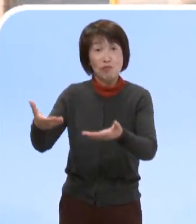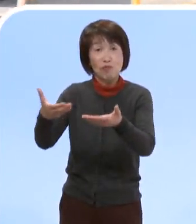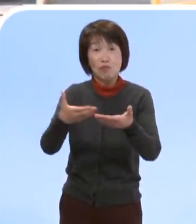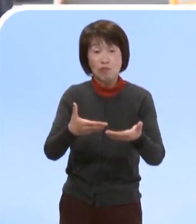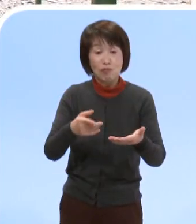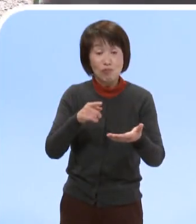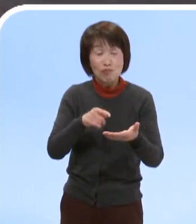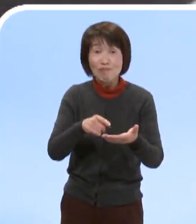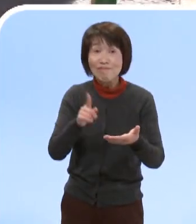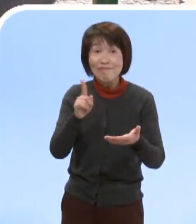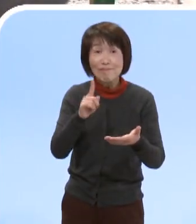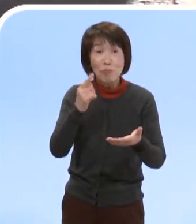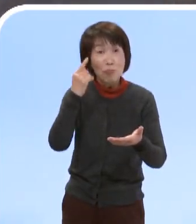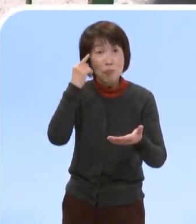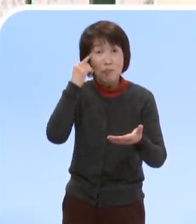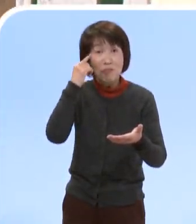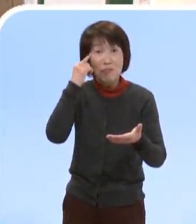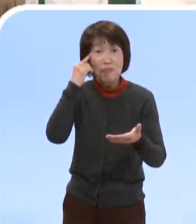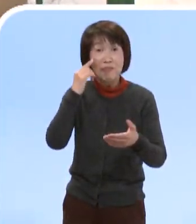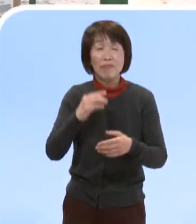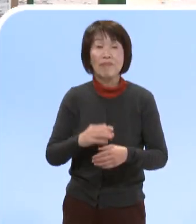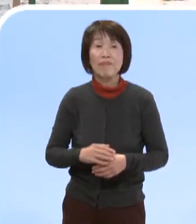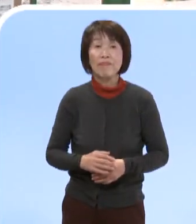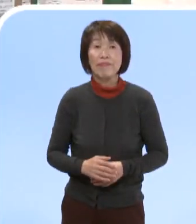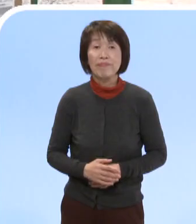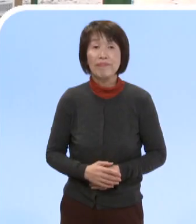が、箱の中身は。